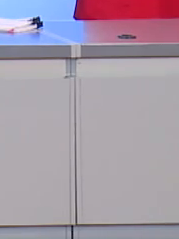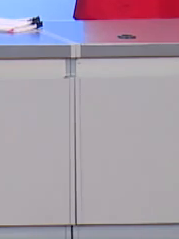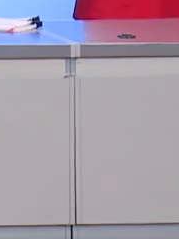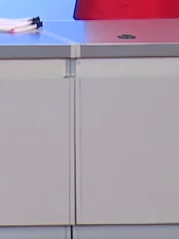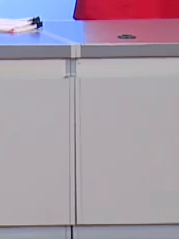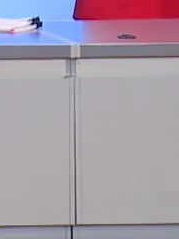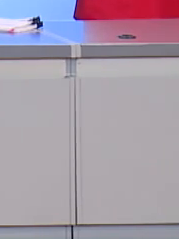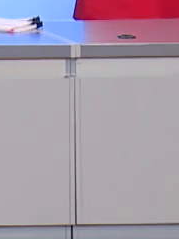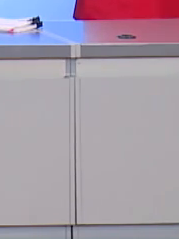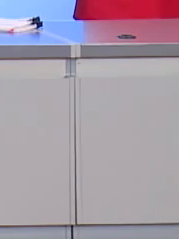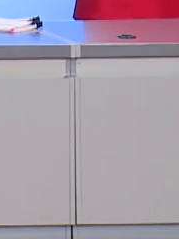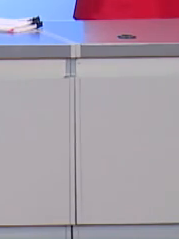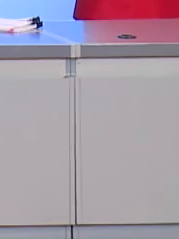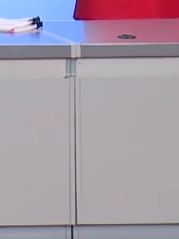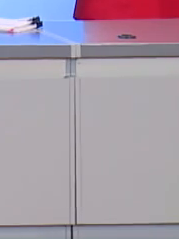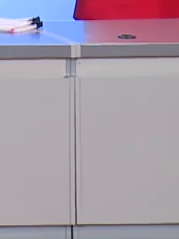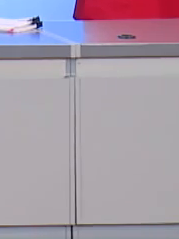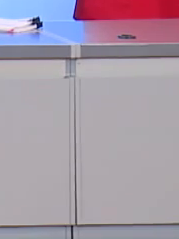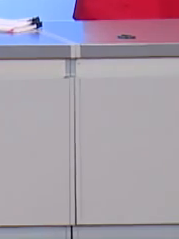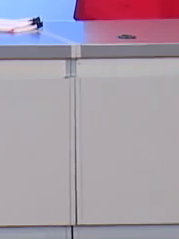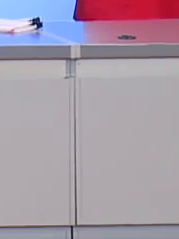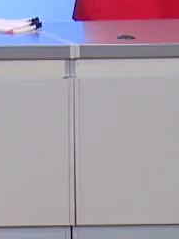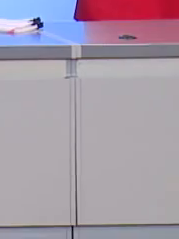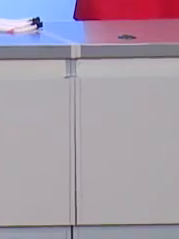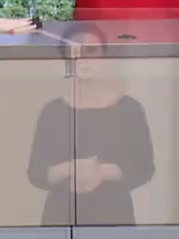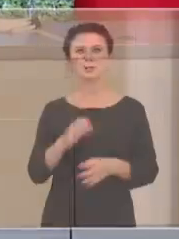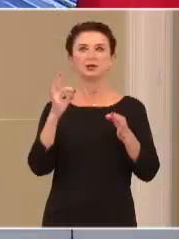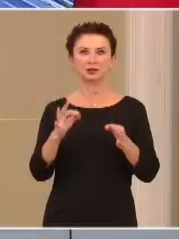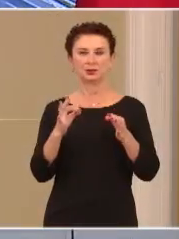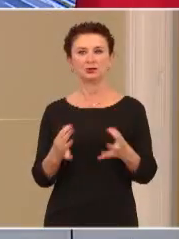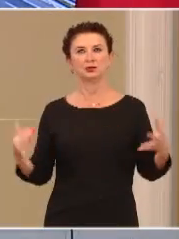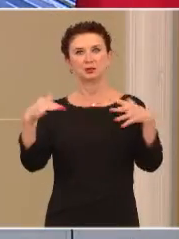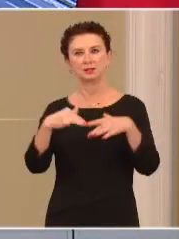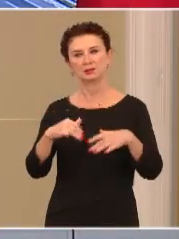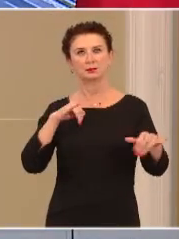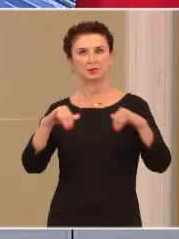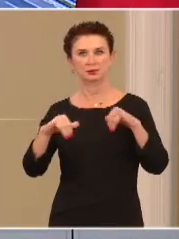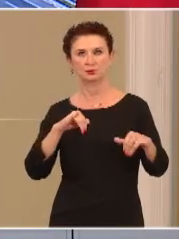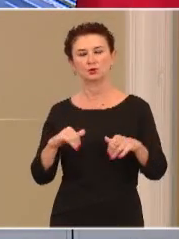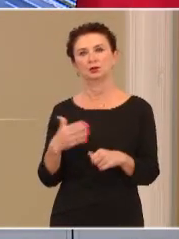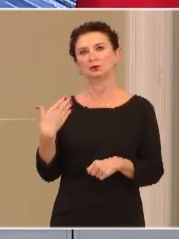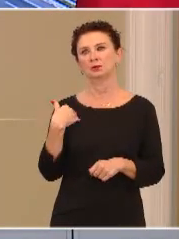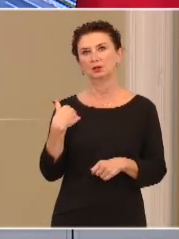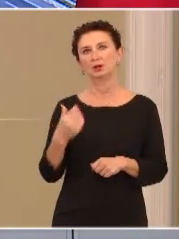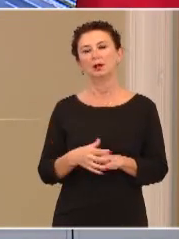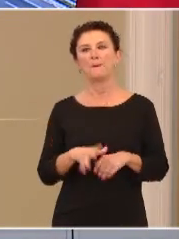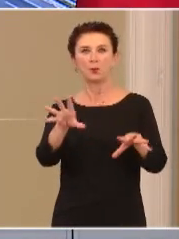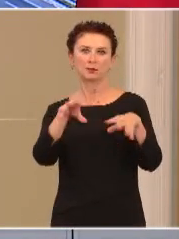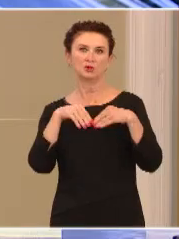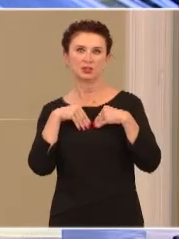dobry, witam Państwa bardzo serdecznie. Dzisiaj na posiedzeniu Rady Ministrów zostały